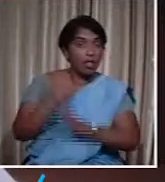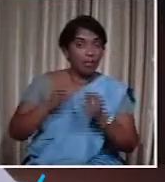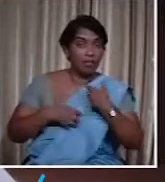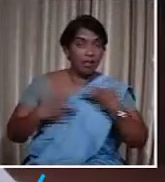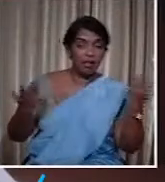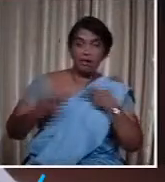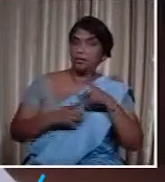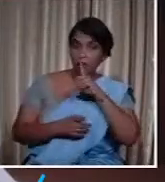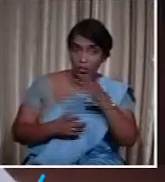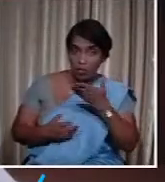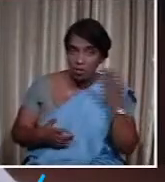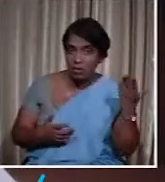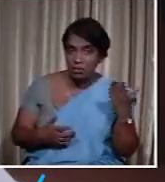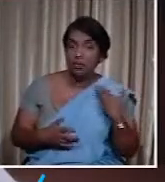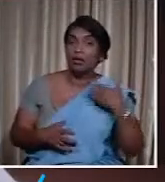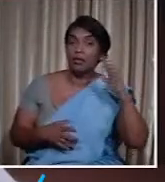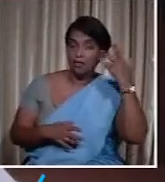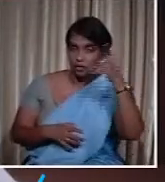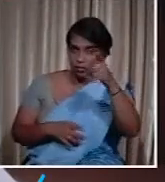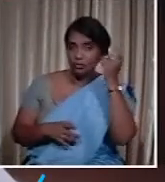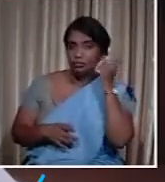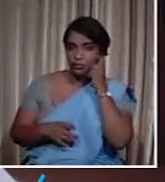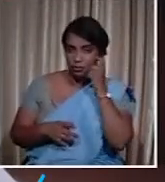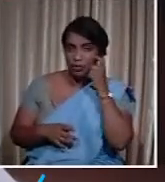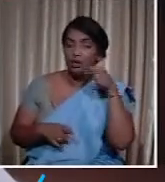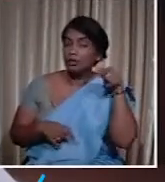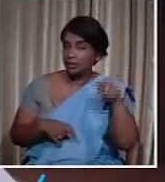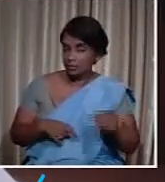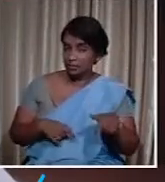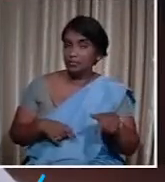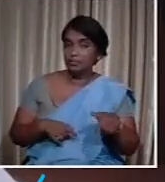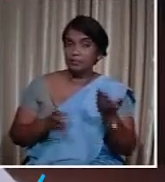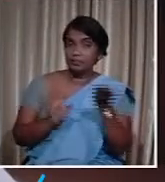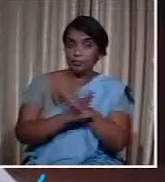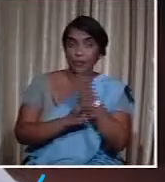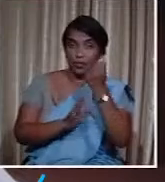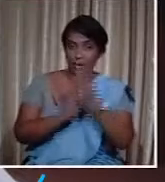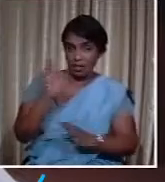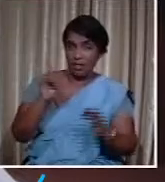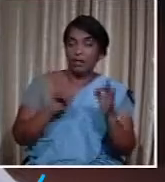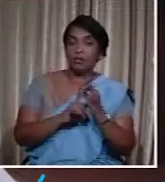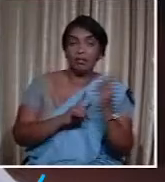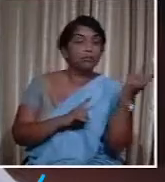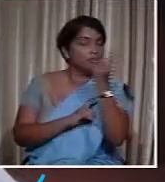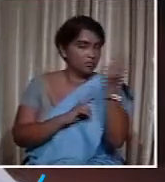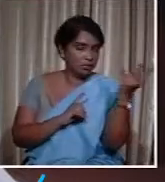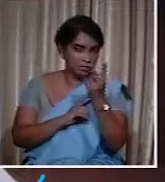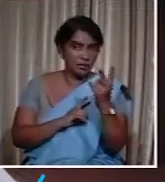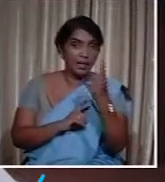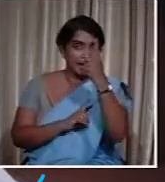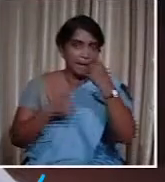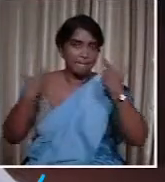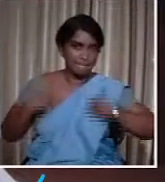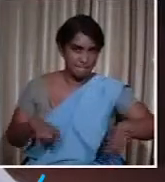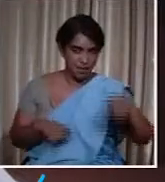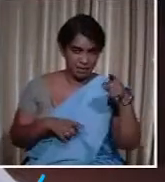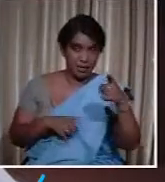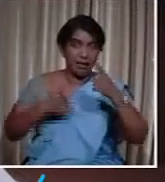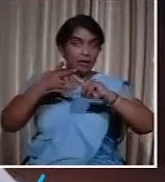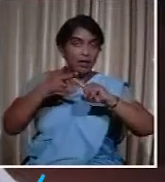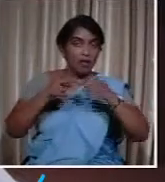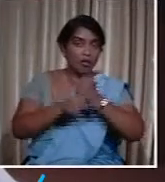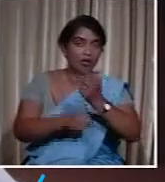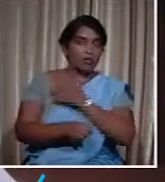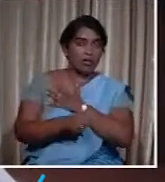පුළුවන්ද? විශේෂම ඔබ දන්නු මේ මේ මේ හිටපු මුදල් අමාත්‍යවරු දෙදෙනාම එක්කෙනෙක් මහින්ද රාජපක්ෂ අනිත් එක නා